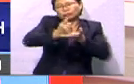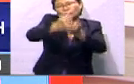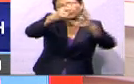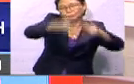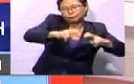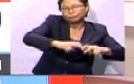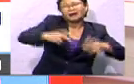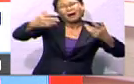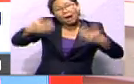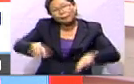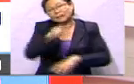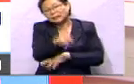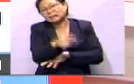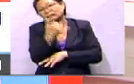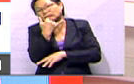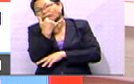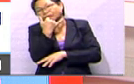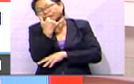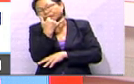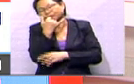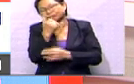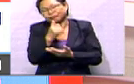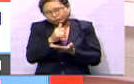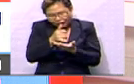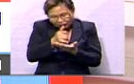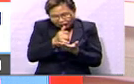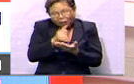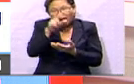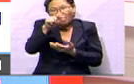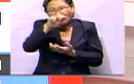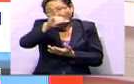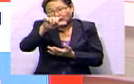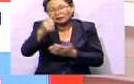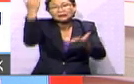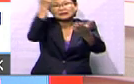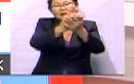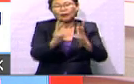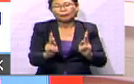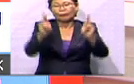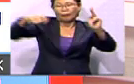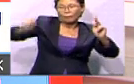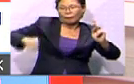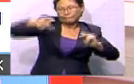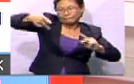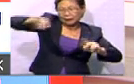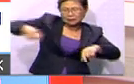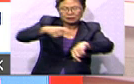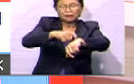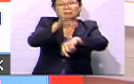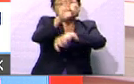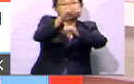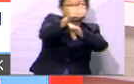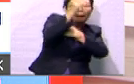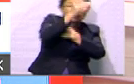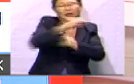siasatan selepas didapati positif dadah jenis ganja. Beliau tiba di kompleks Mahkamah Petaling Jaya kira-kira pukul 9